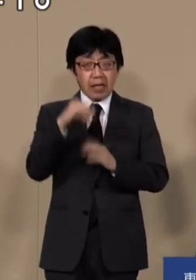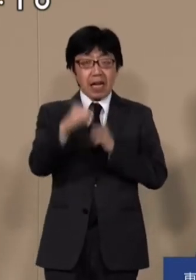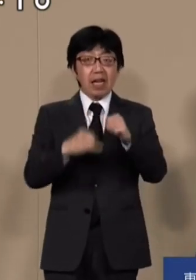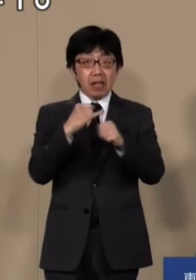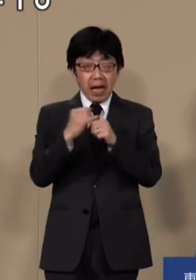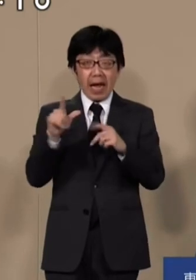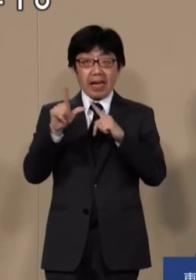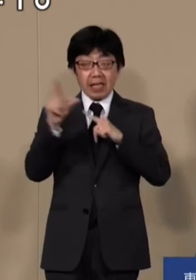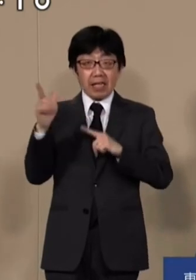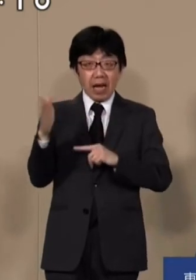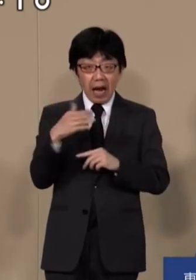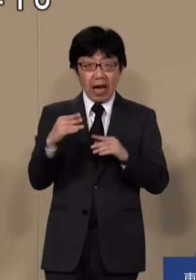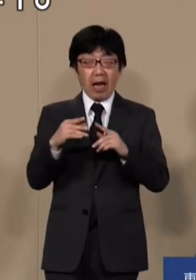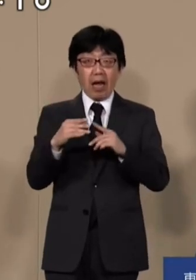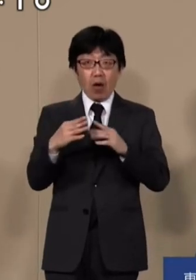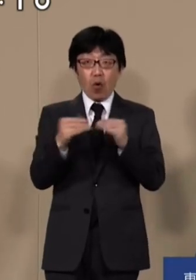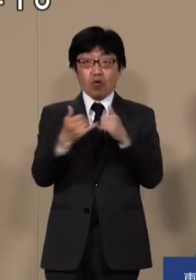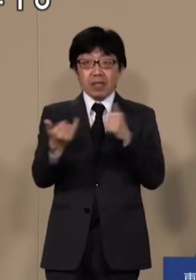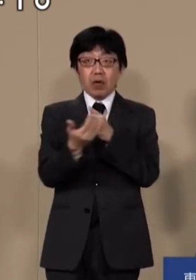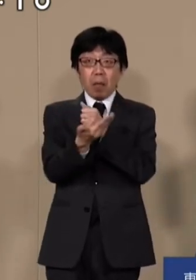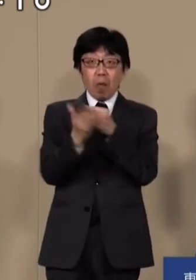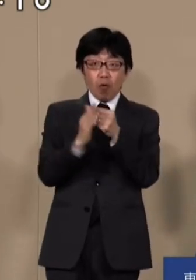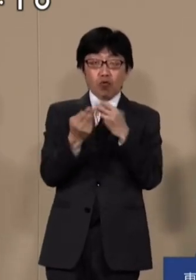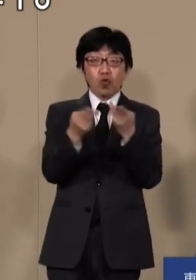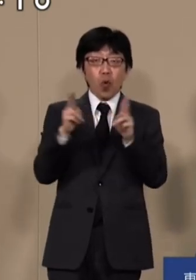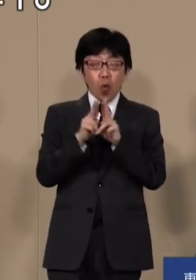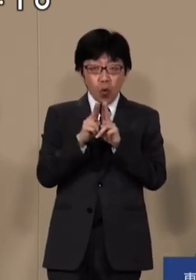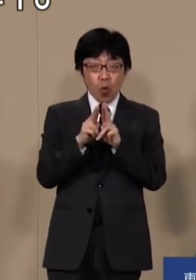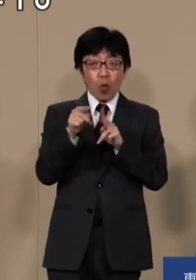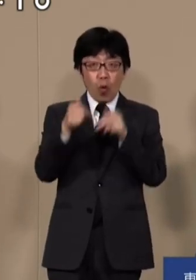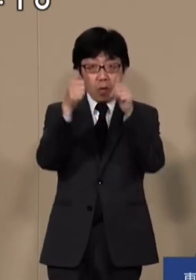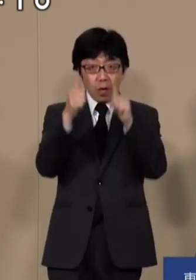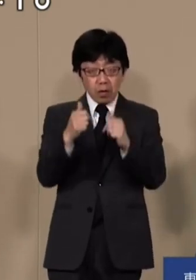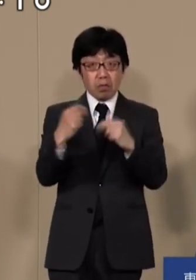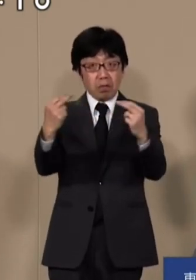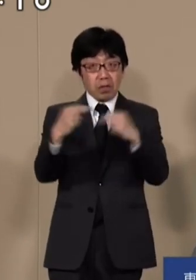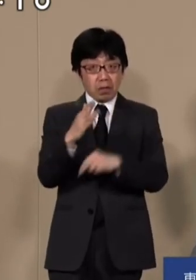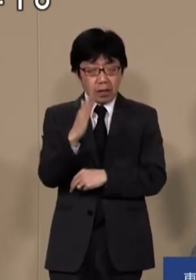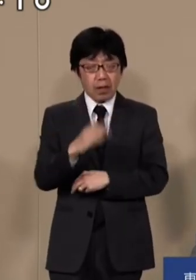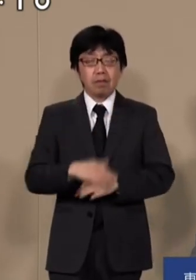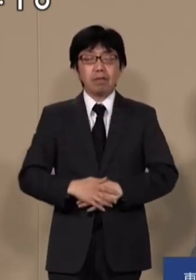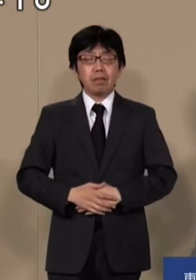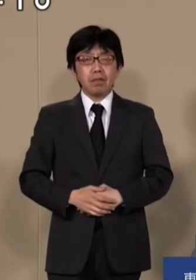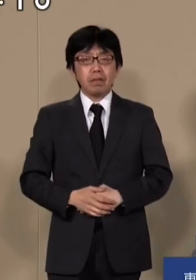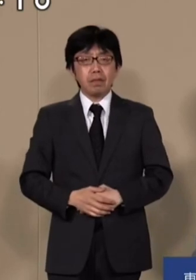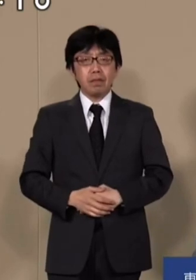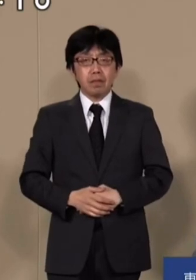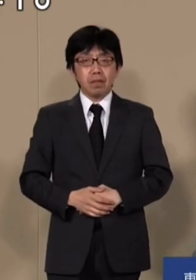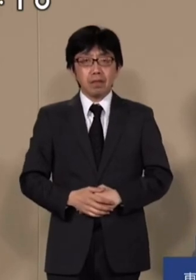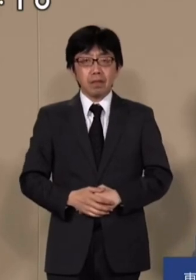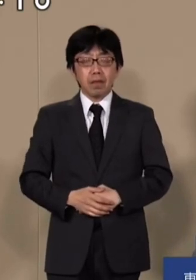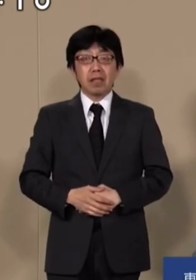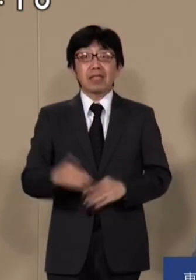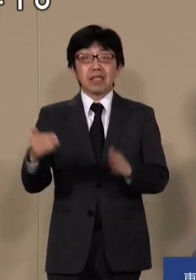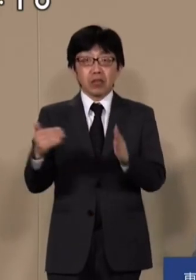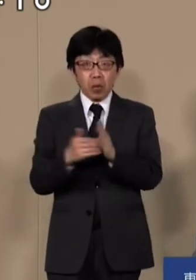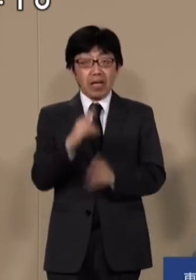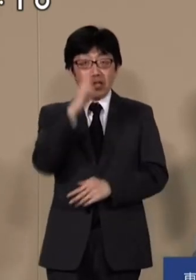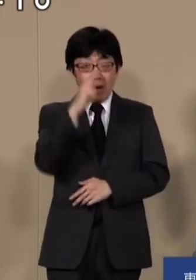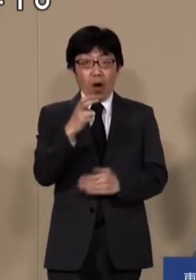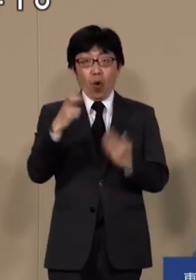NHKから国民を守る党のホームページを検索してみてください以上